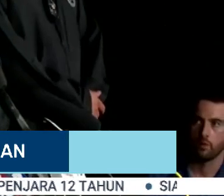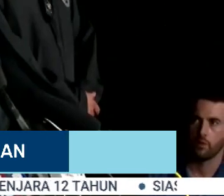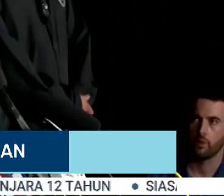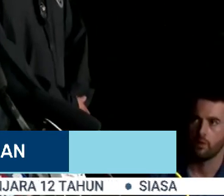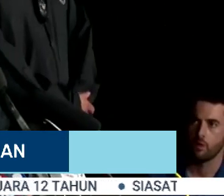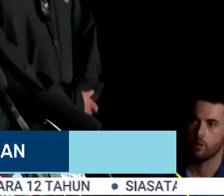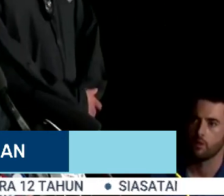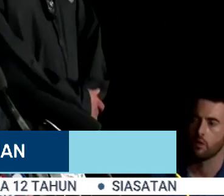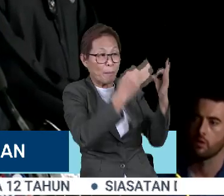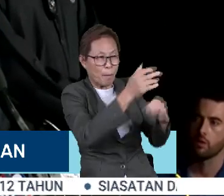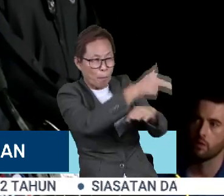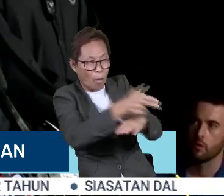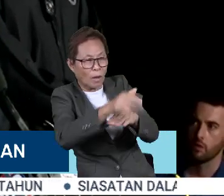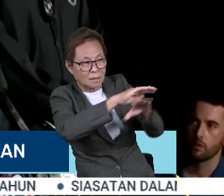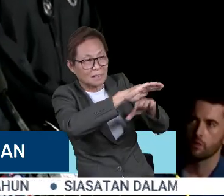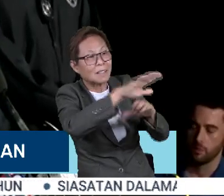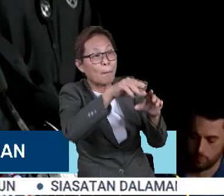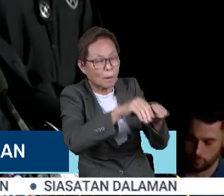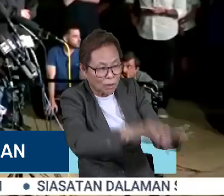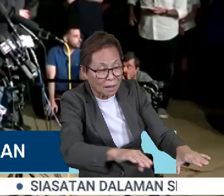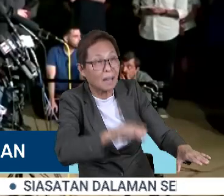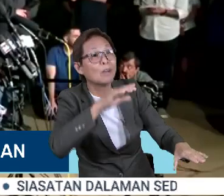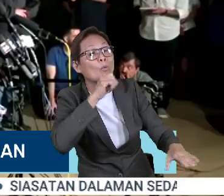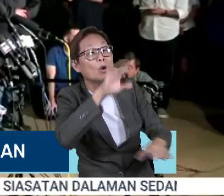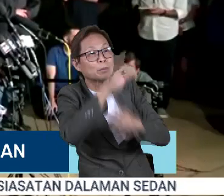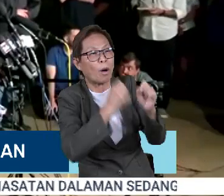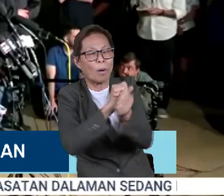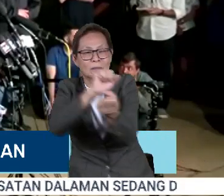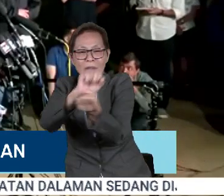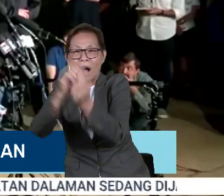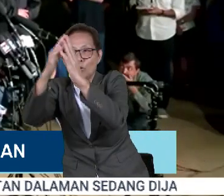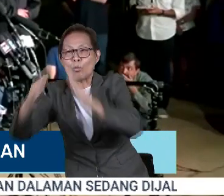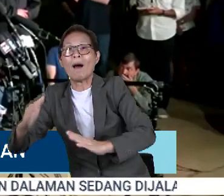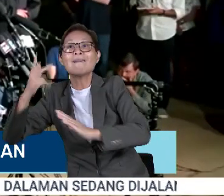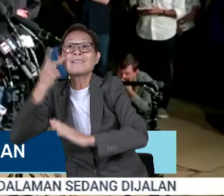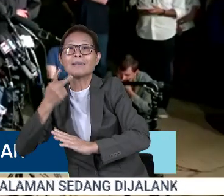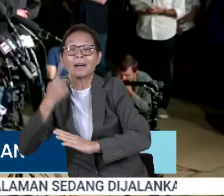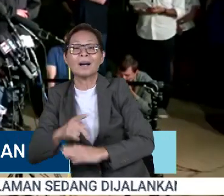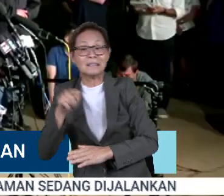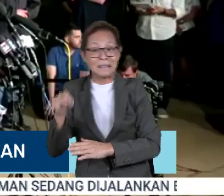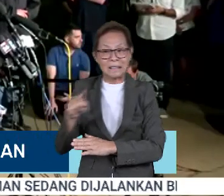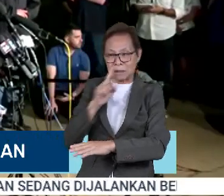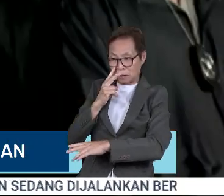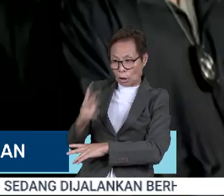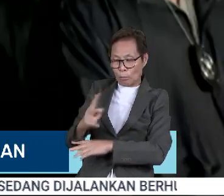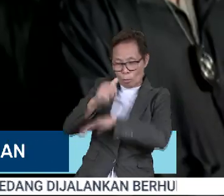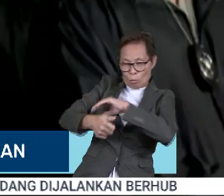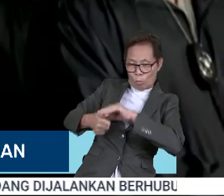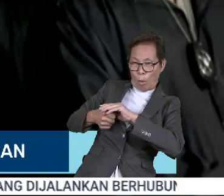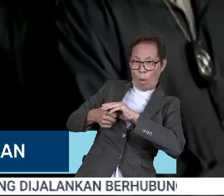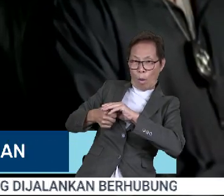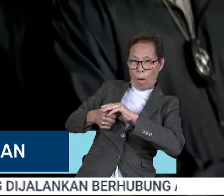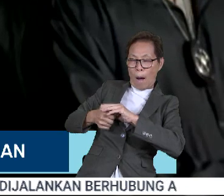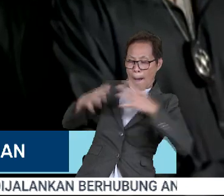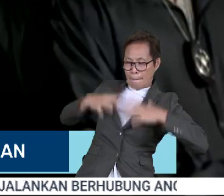sekeluarga termasuk kanak-kanak 9 tahun di tahun police di rumah kakaknya ditemui bersembunyi di bawah timbunan